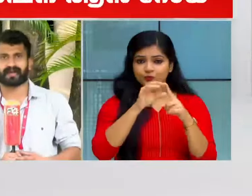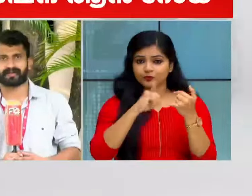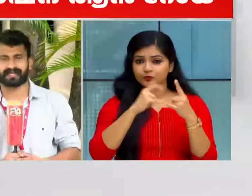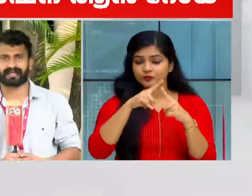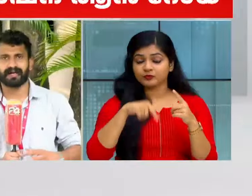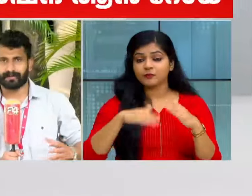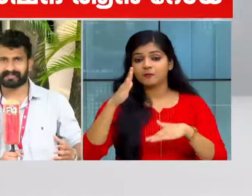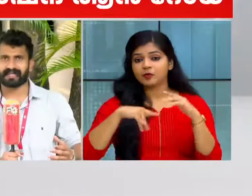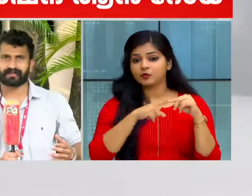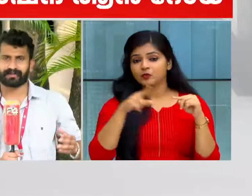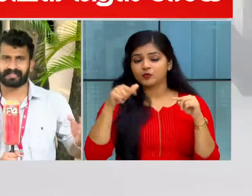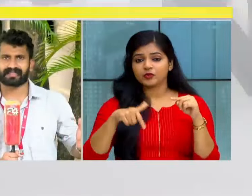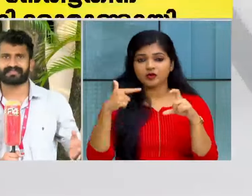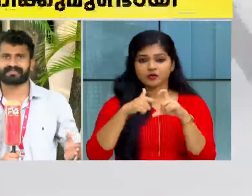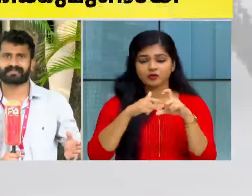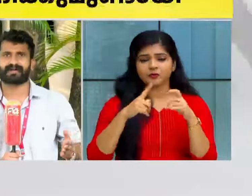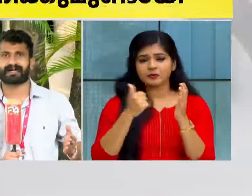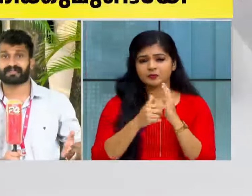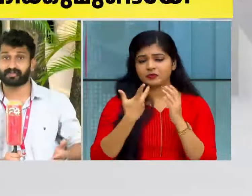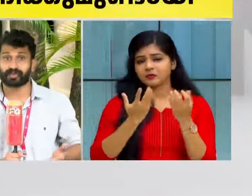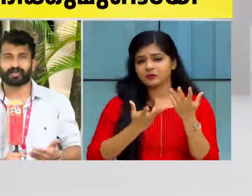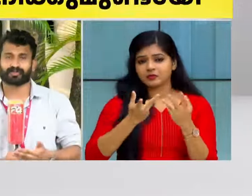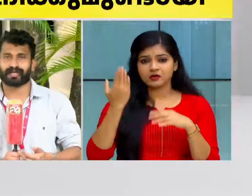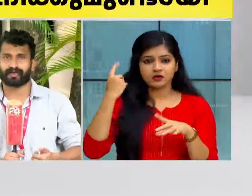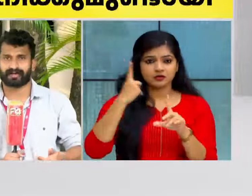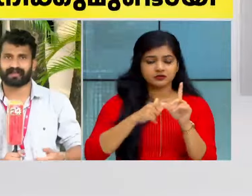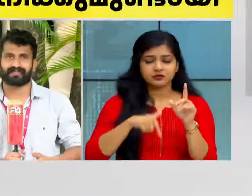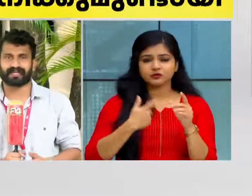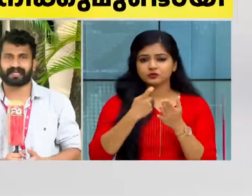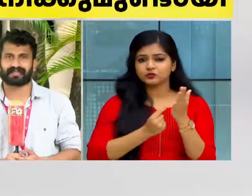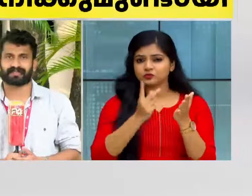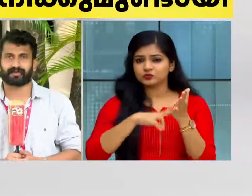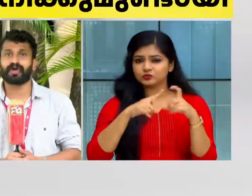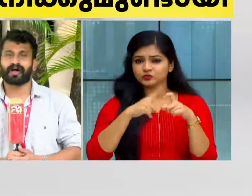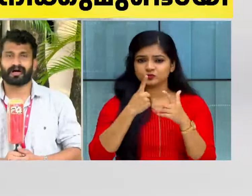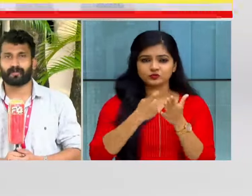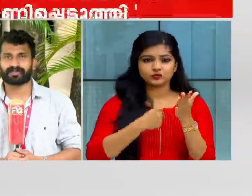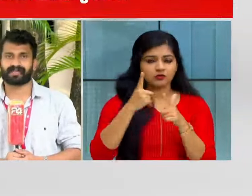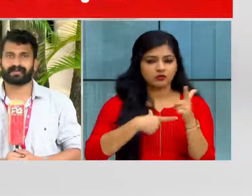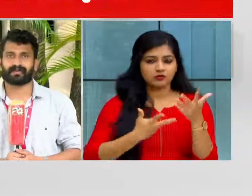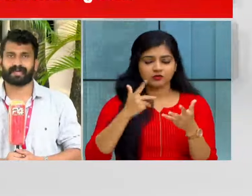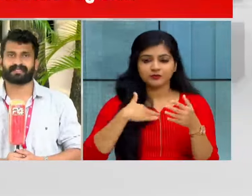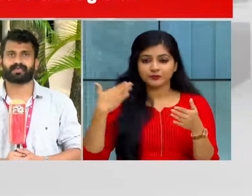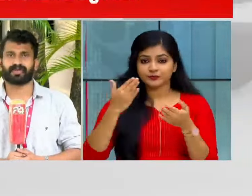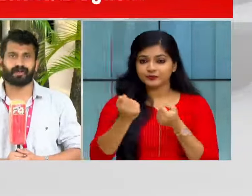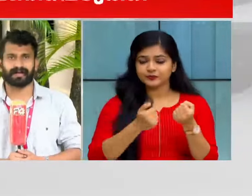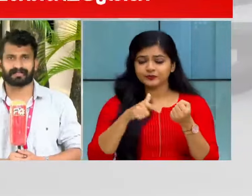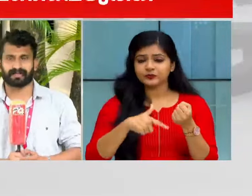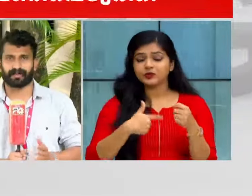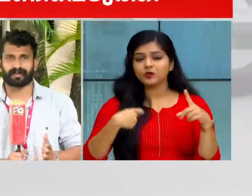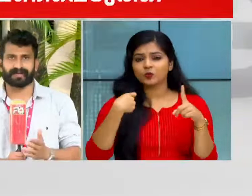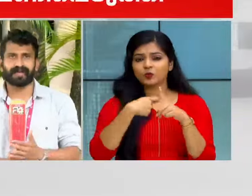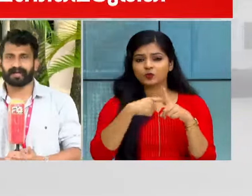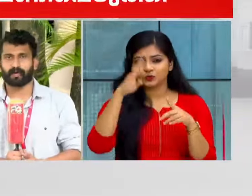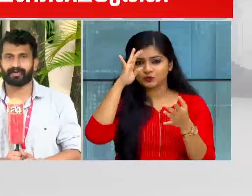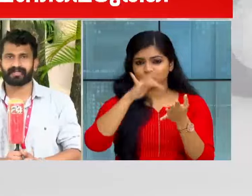എറണാകുളത്തേക്ക് മാസങ്ങൾക്കു മുൻപ് അതായത് കഴിഞ്ഞ വർഷം ജൂണിലോ ജൂലൈയിലോ ആണ് വരുന്ന വഴിക്കാണ് ഇത്തരത്തിൽ ഒരു മോശം സമീപനം ഉണ്ടായത് കുന്നംകുളം ഭാഗത്ത് എത്തിയപ്പോൾ